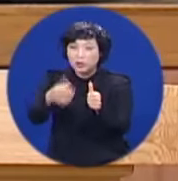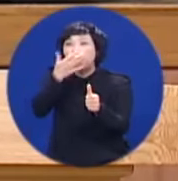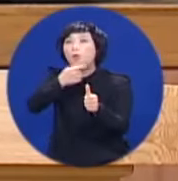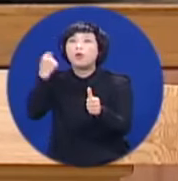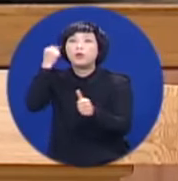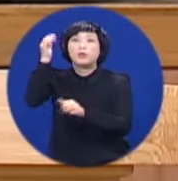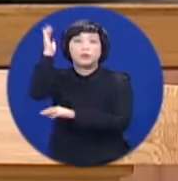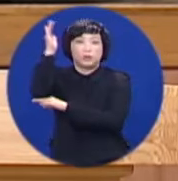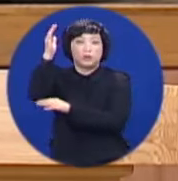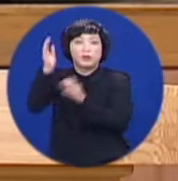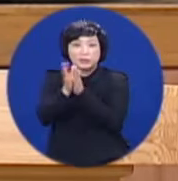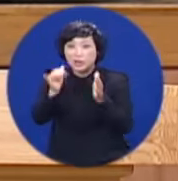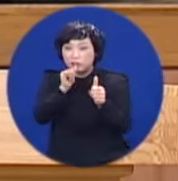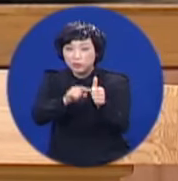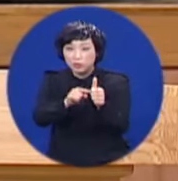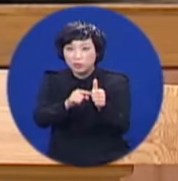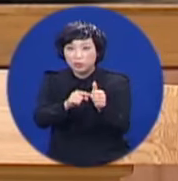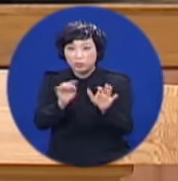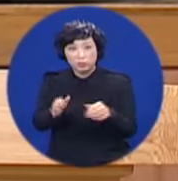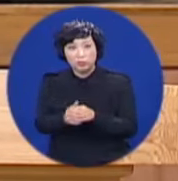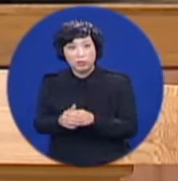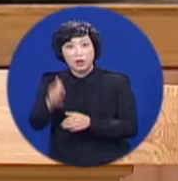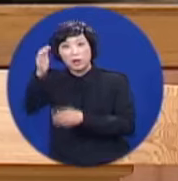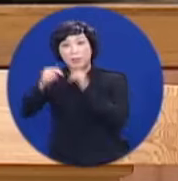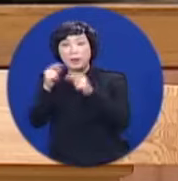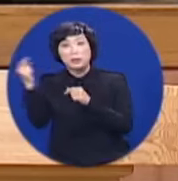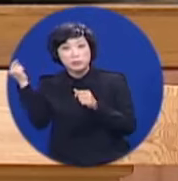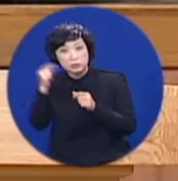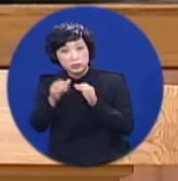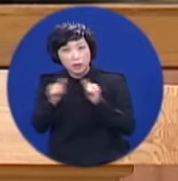말씀을 듣는 자들이 사실로 믿을 때